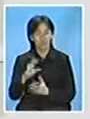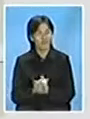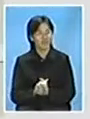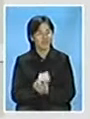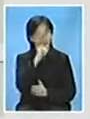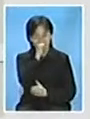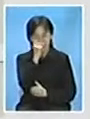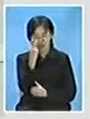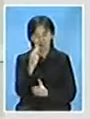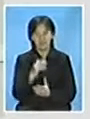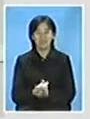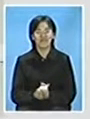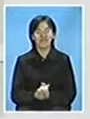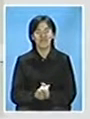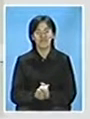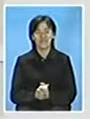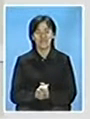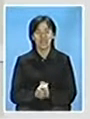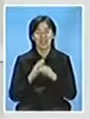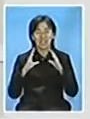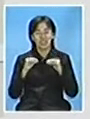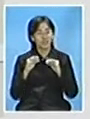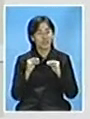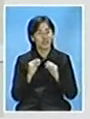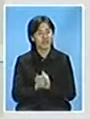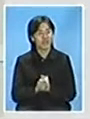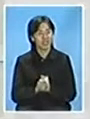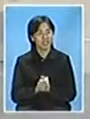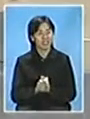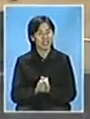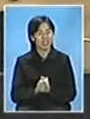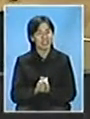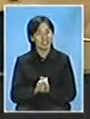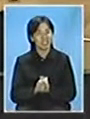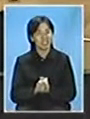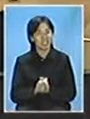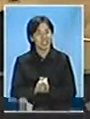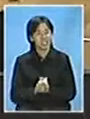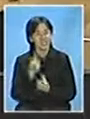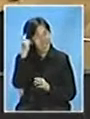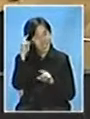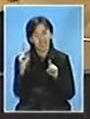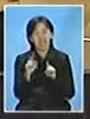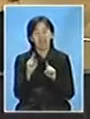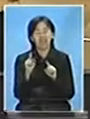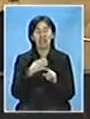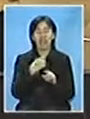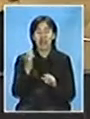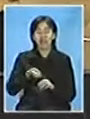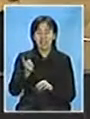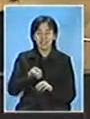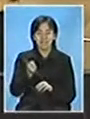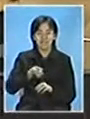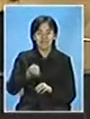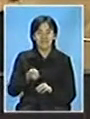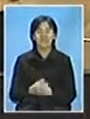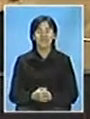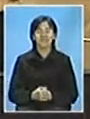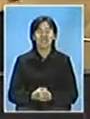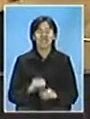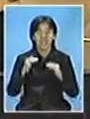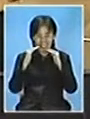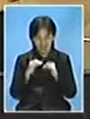เสียง2ค่ะเป็นอันว่าที่ประชุมเห็นด้วยกับการให้คงร่างเดิมค่ะค่ะต่อไปเป็นม